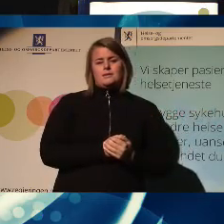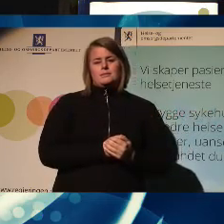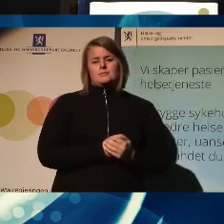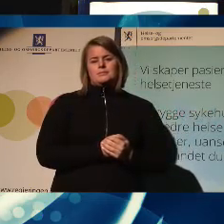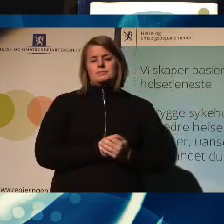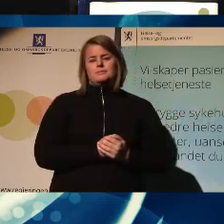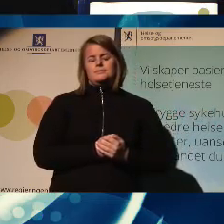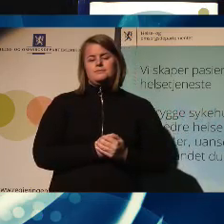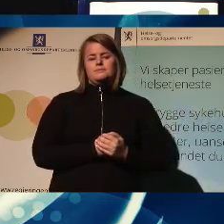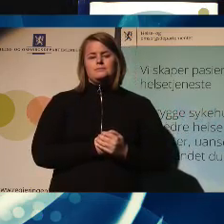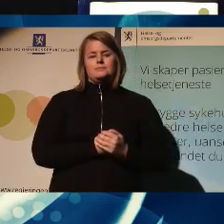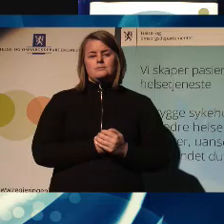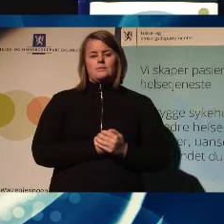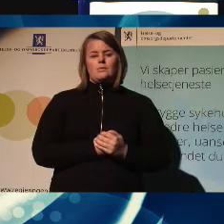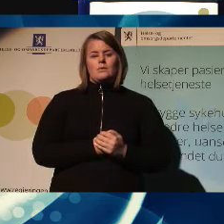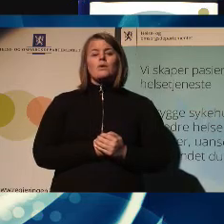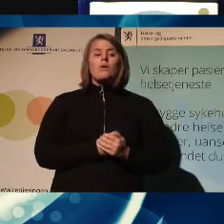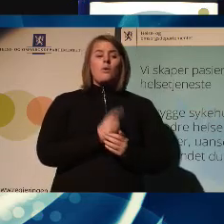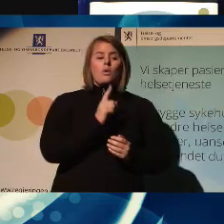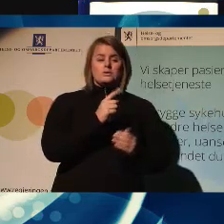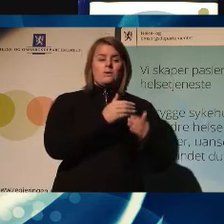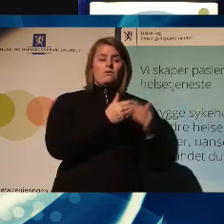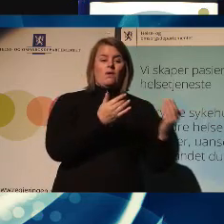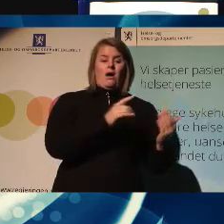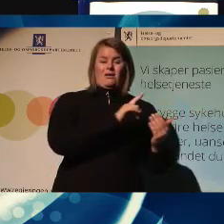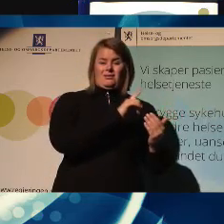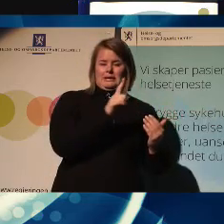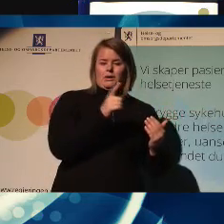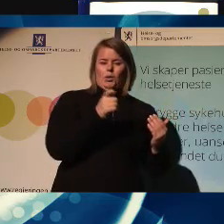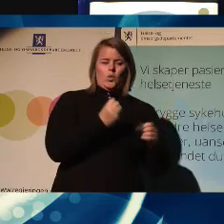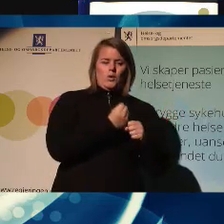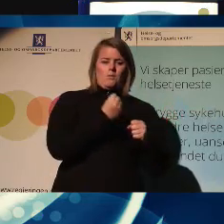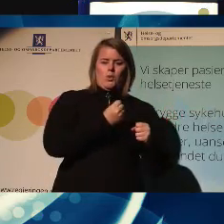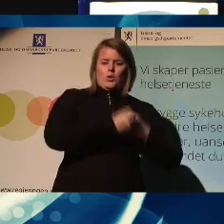avhengig av at en del av jobben blir gjort på dagtid.